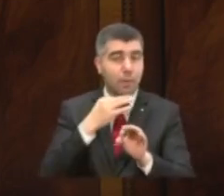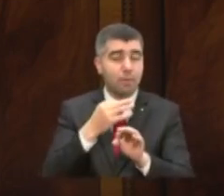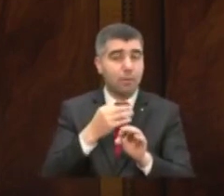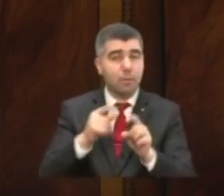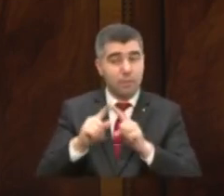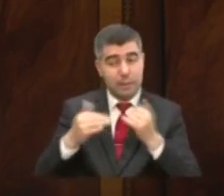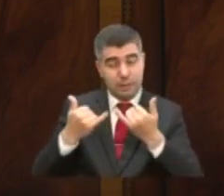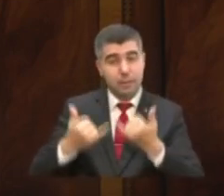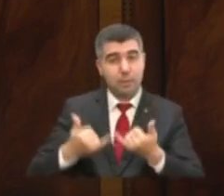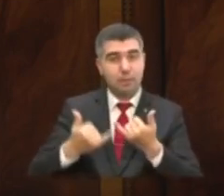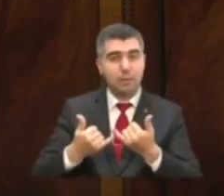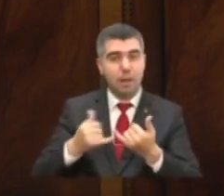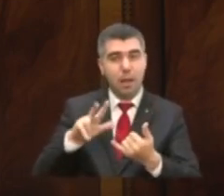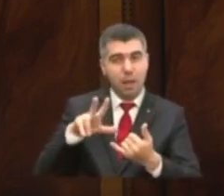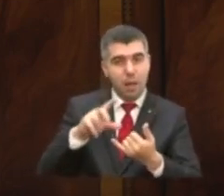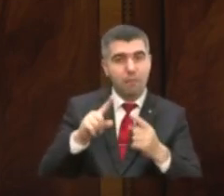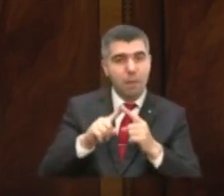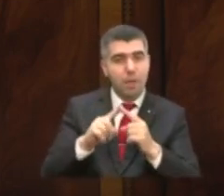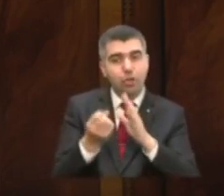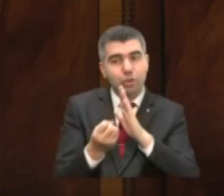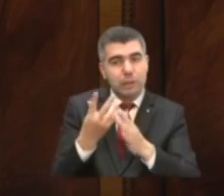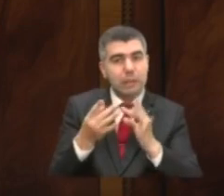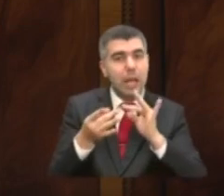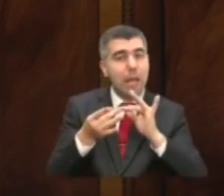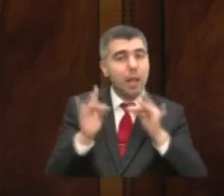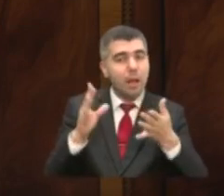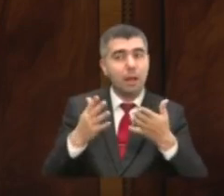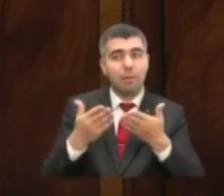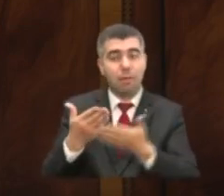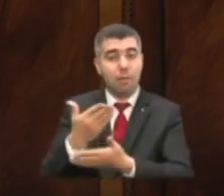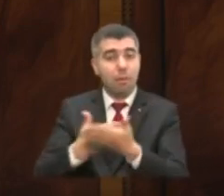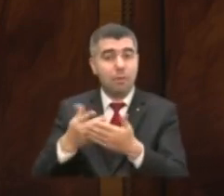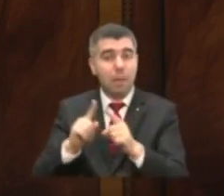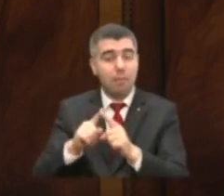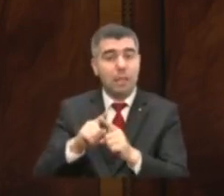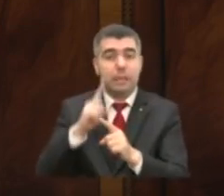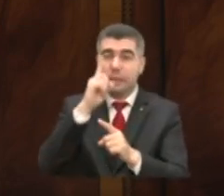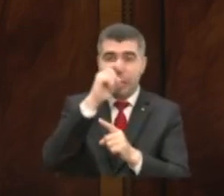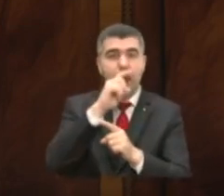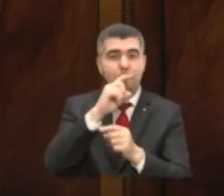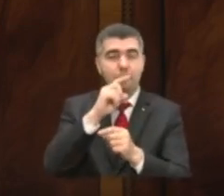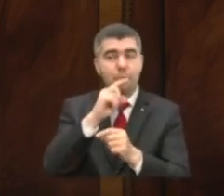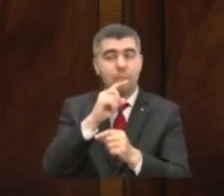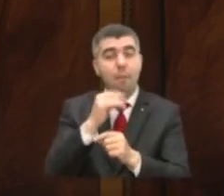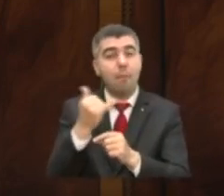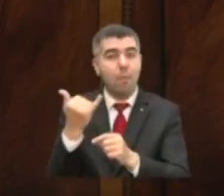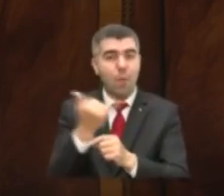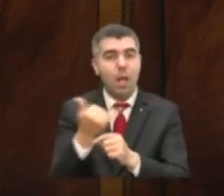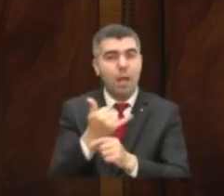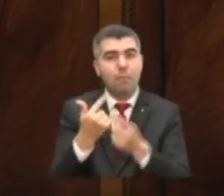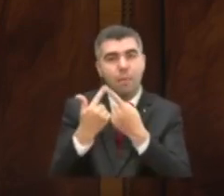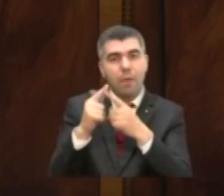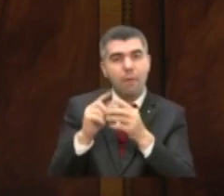العصر تزداد تطورا وتعقيدا مما يصعب مهمة اللحاق بالركب ويضع المزيد من